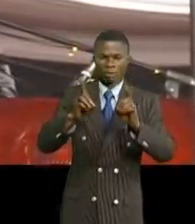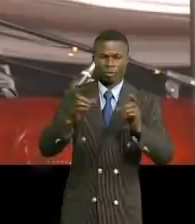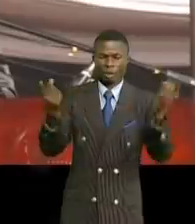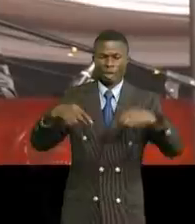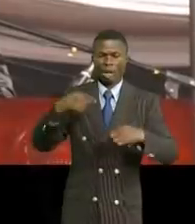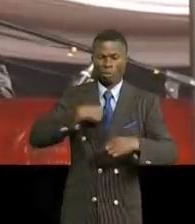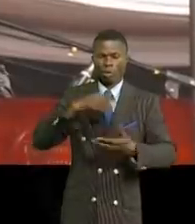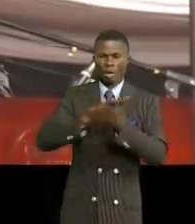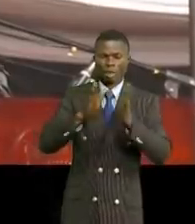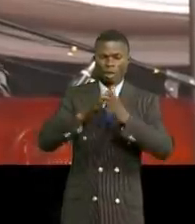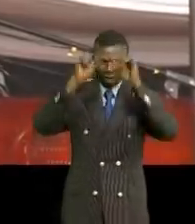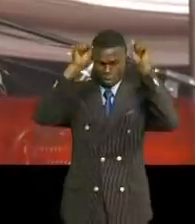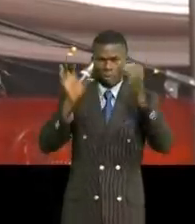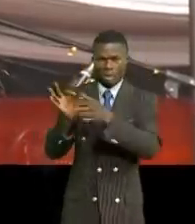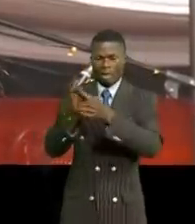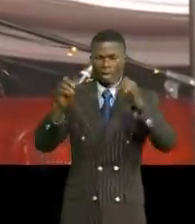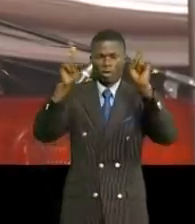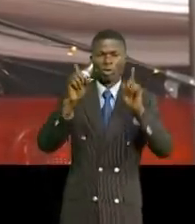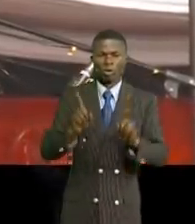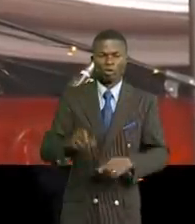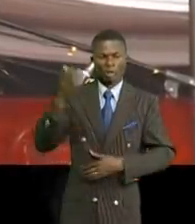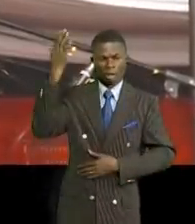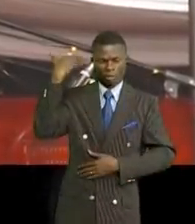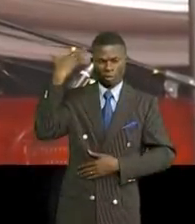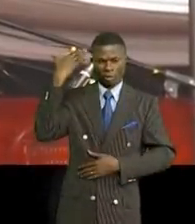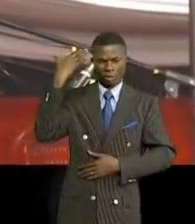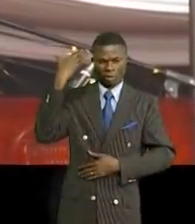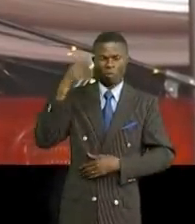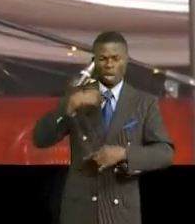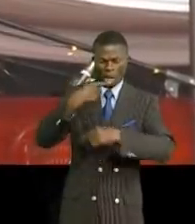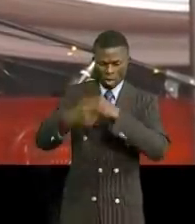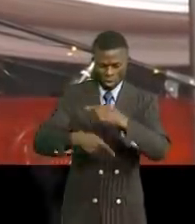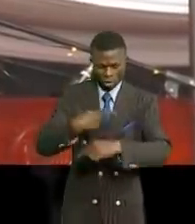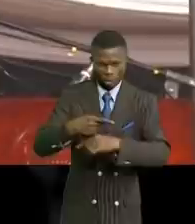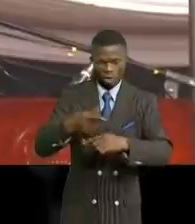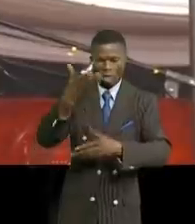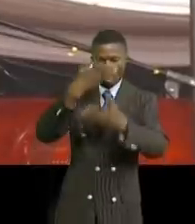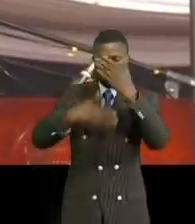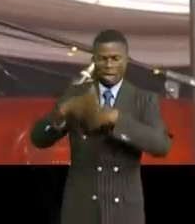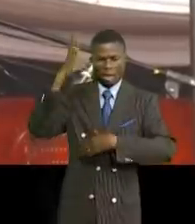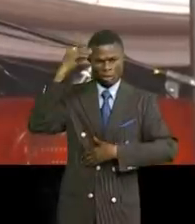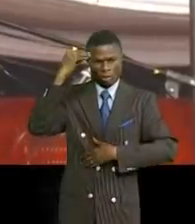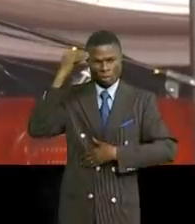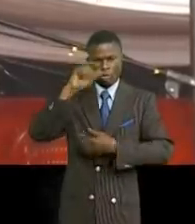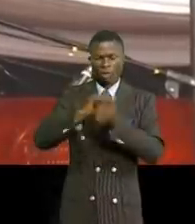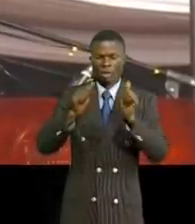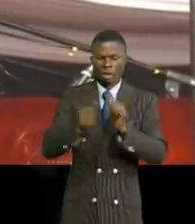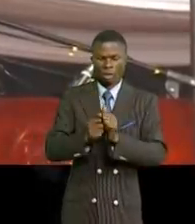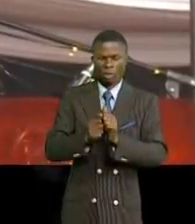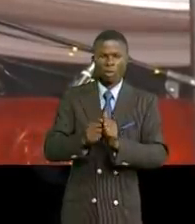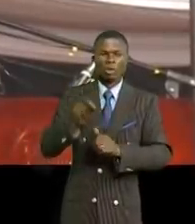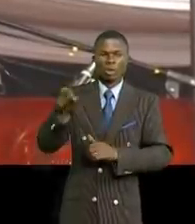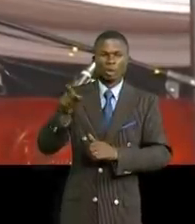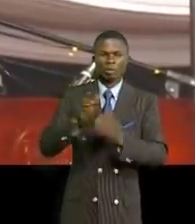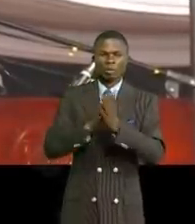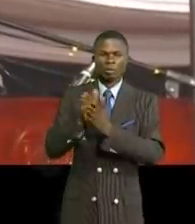à la trêve le jura week-end le départ de deschamps dans le gave de l'année car d'autres étant